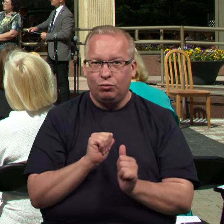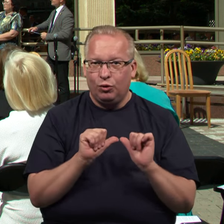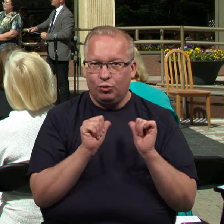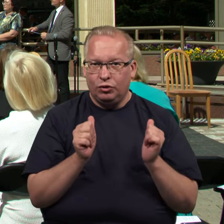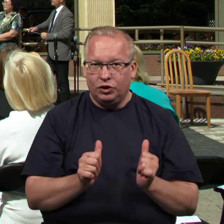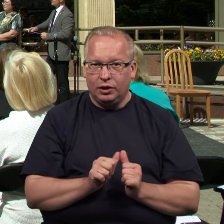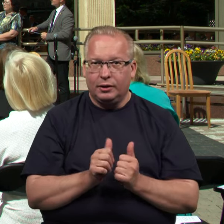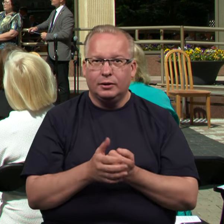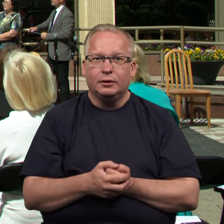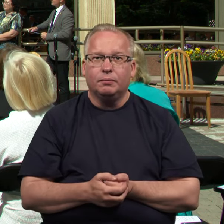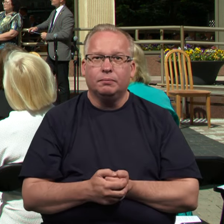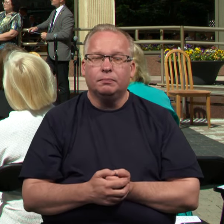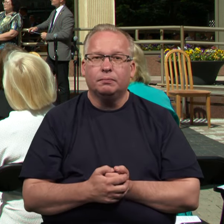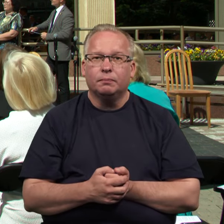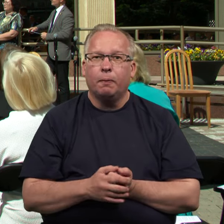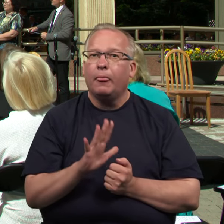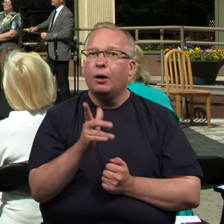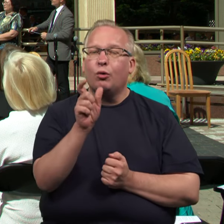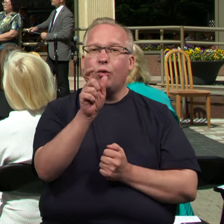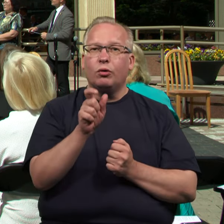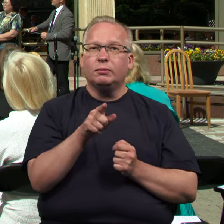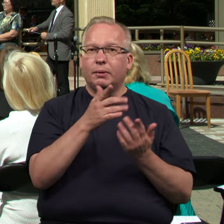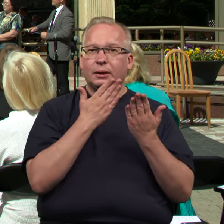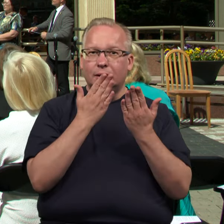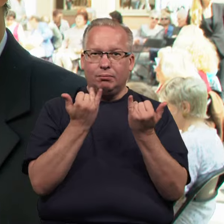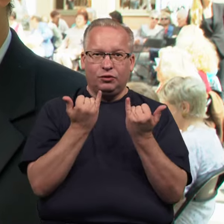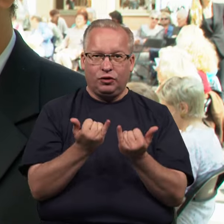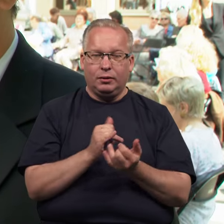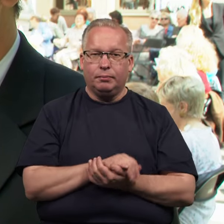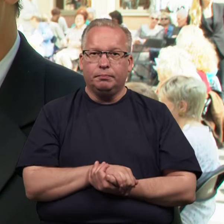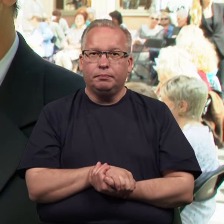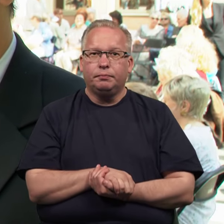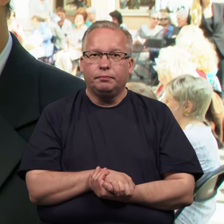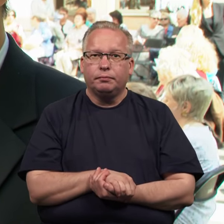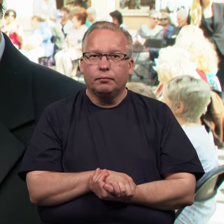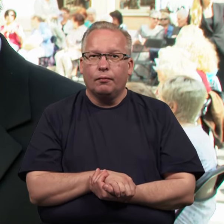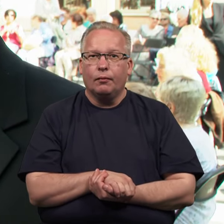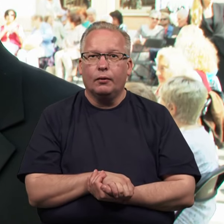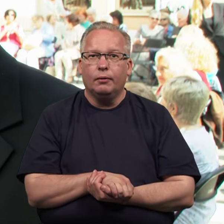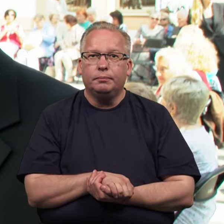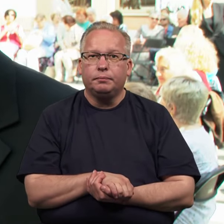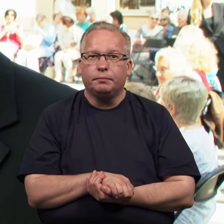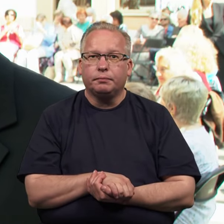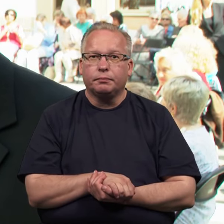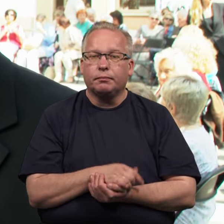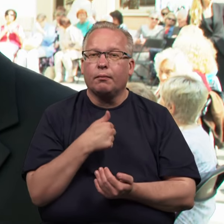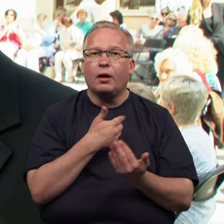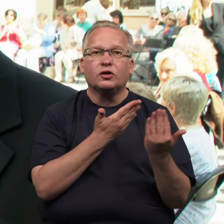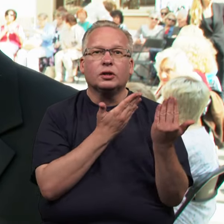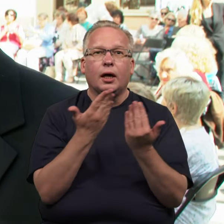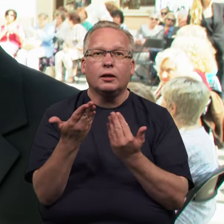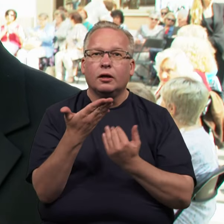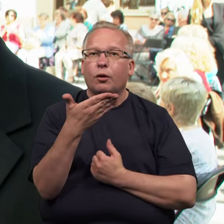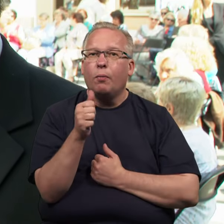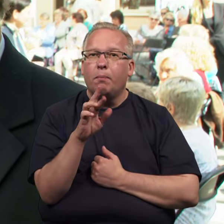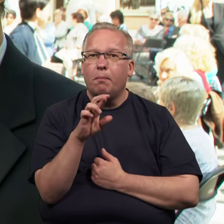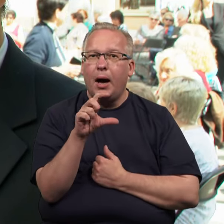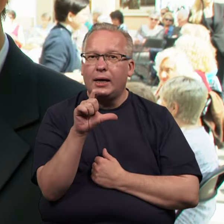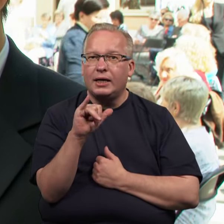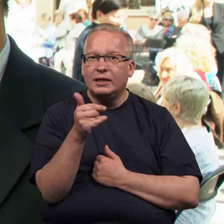širdis. Kokios eilėraščius jūs skaitysite šiandien? Na, aš tai skaitysiu Justiną Marcinkevičių,